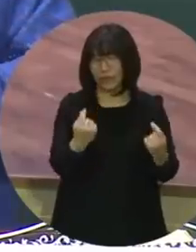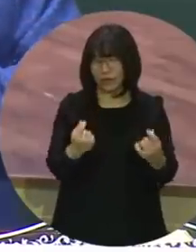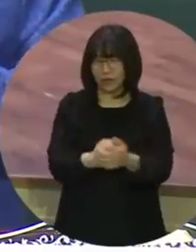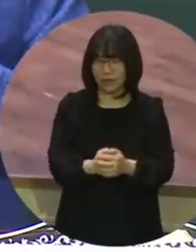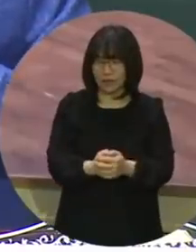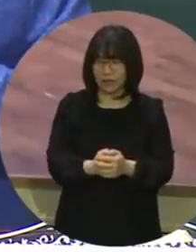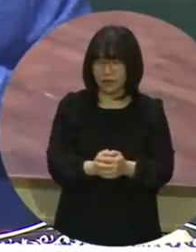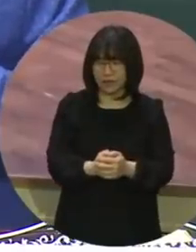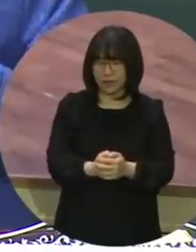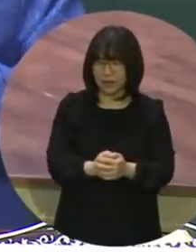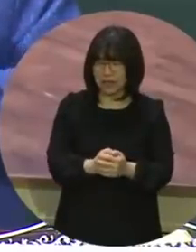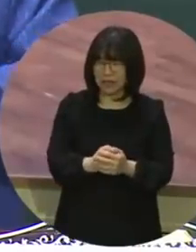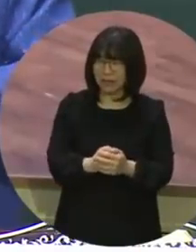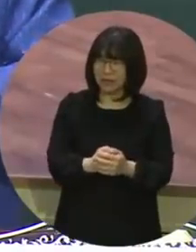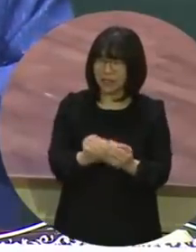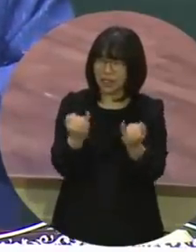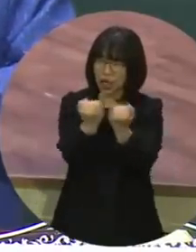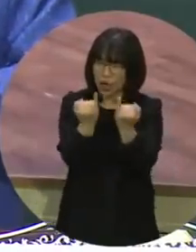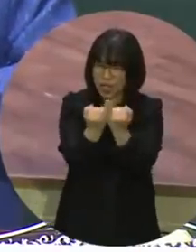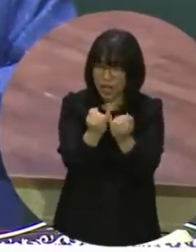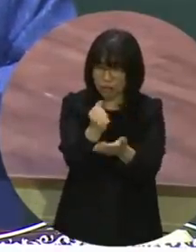얼굴 봤어요. 결혼 7번 했어.